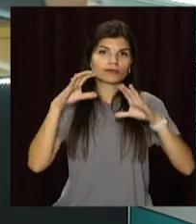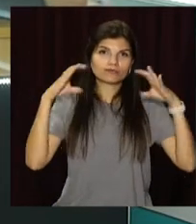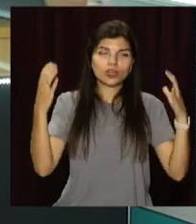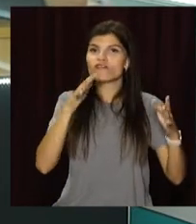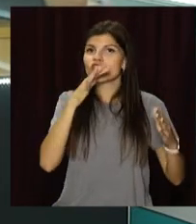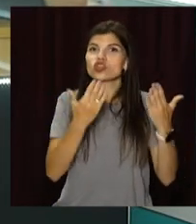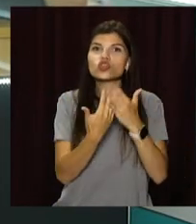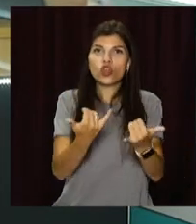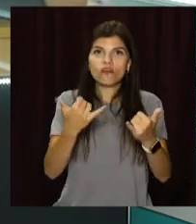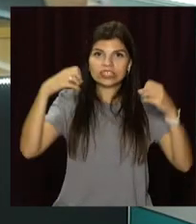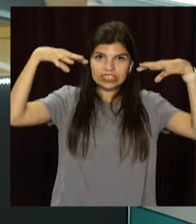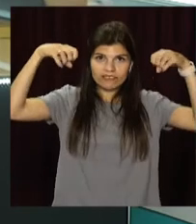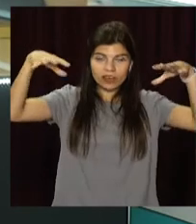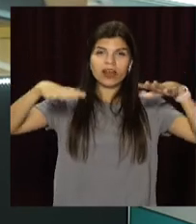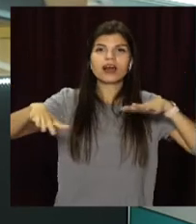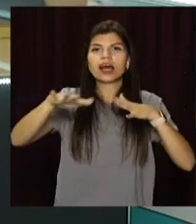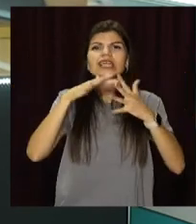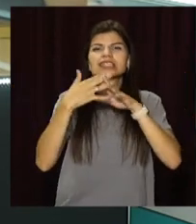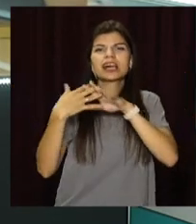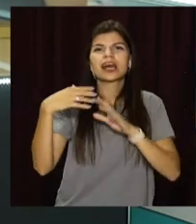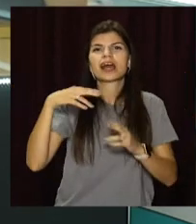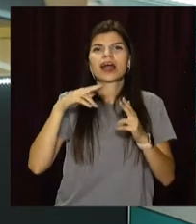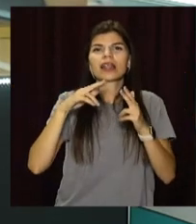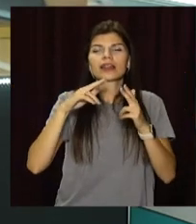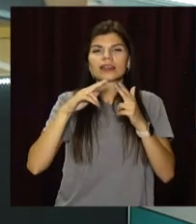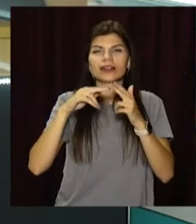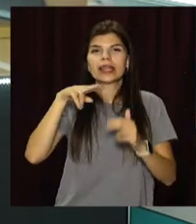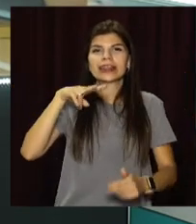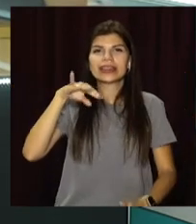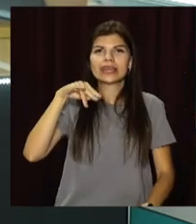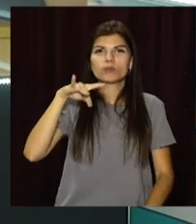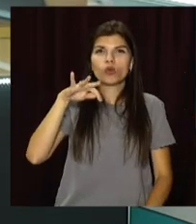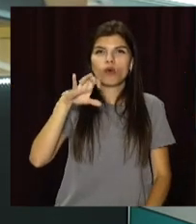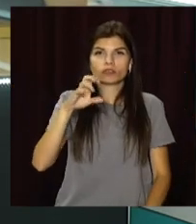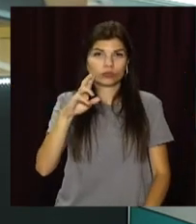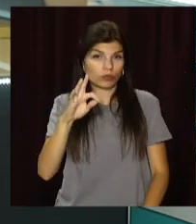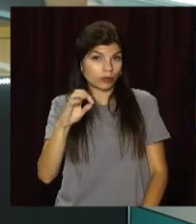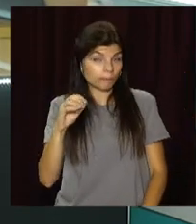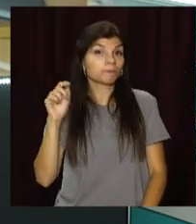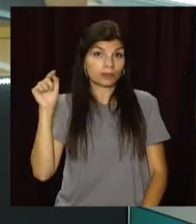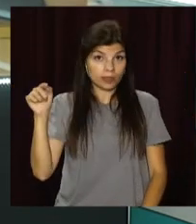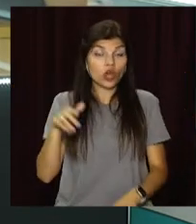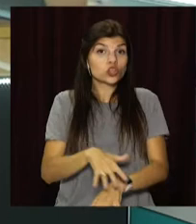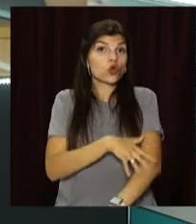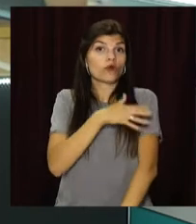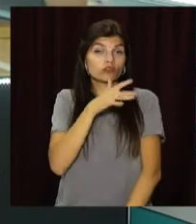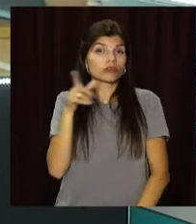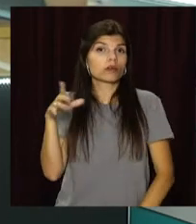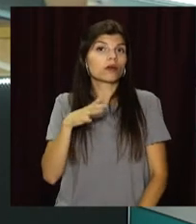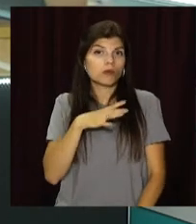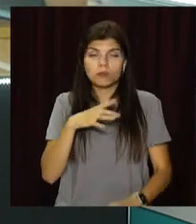сучасне освітлення. У селищі Дніпровському триває реконструкція місцевого стадіону. Місцеві кажуть, довгий час він був чи